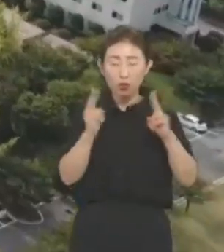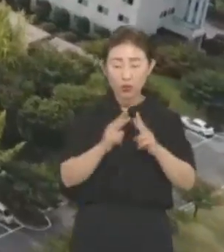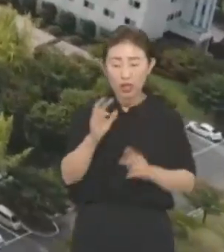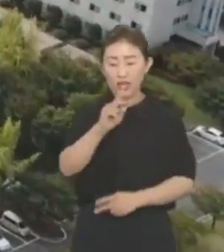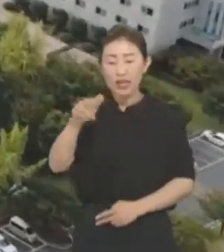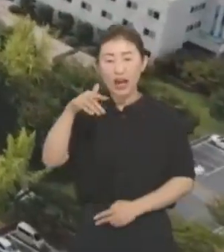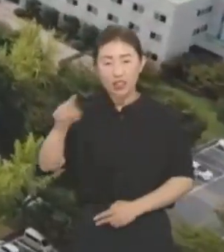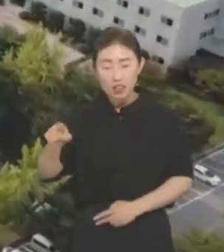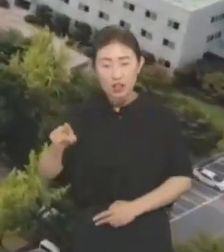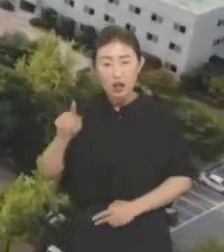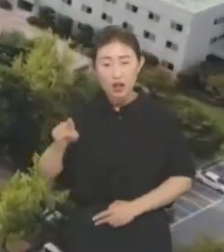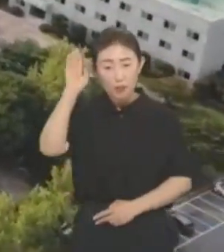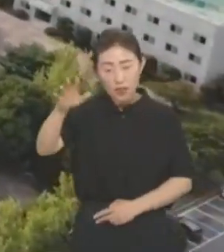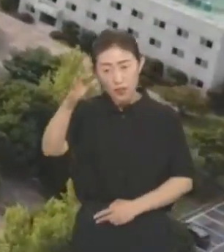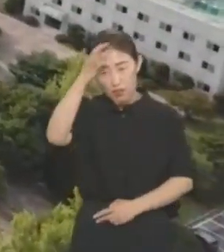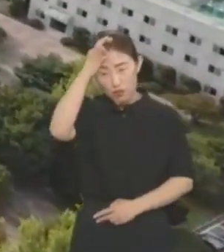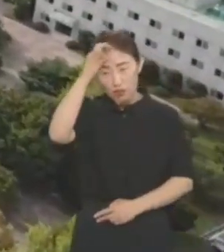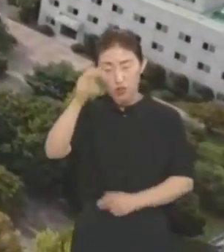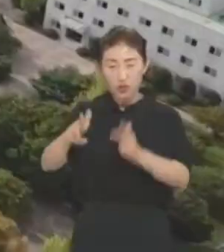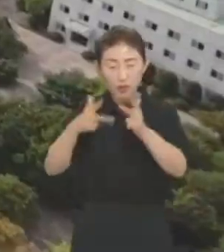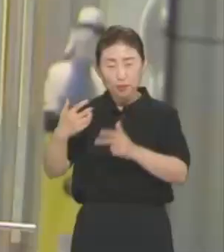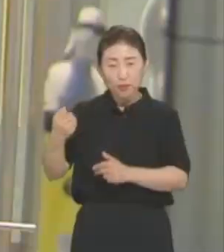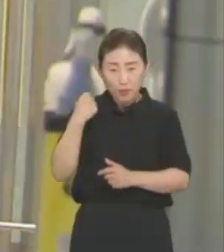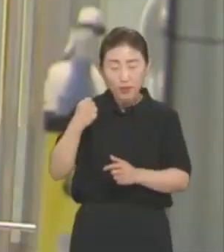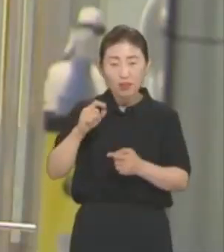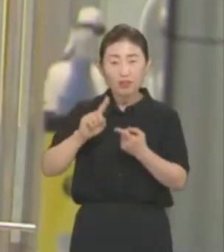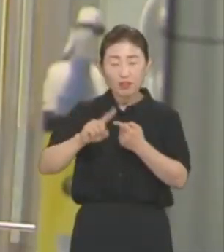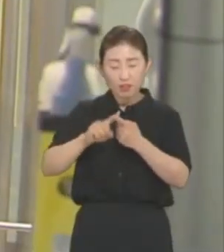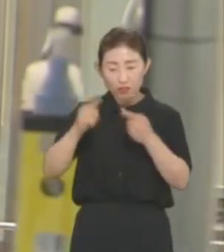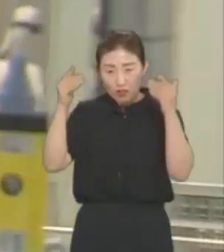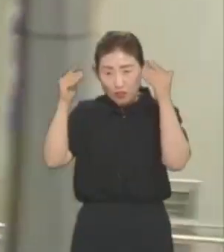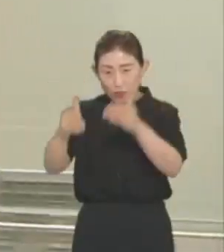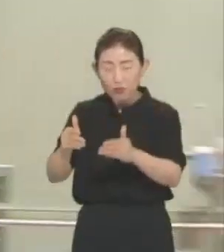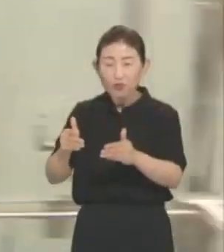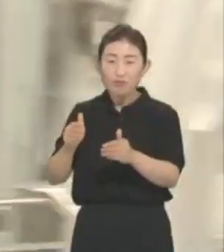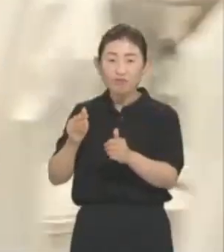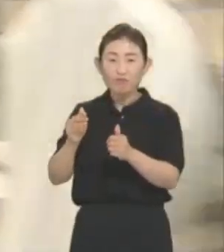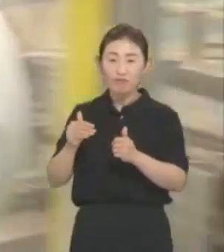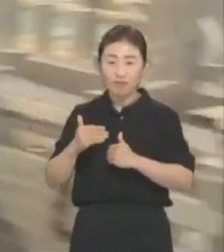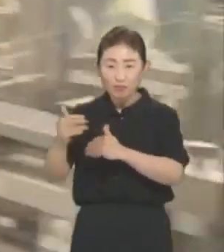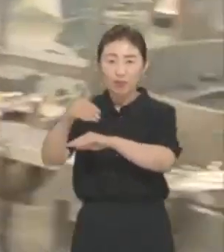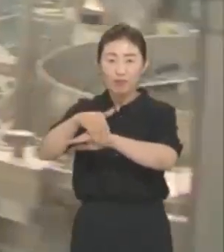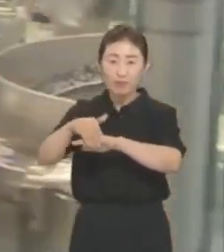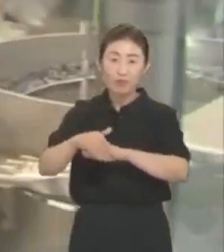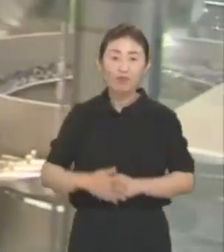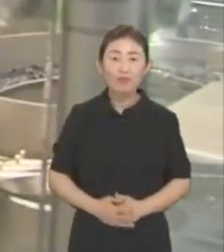양자 등 미래전략기술의 사업화에 속도가 붙을 것으로 기대됩니다